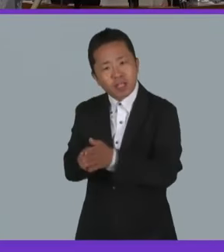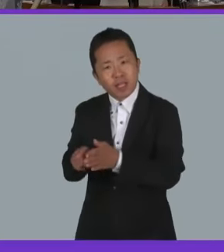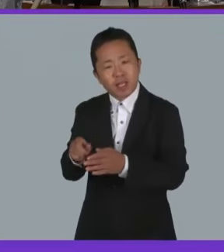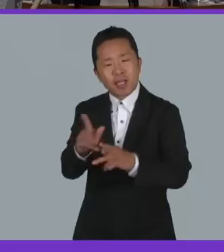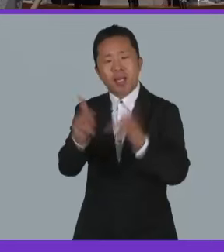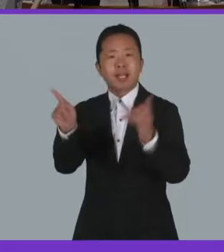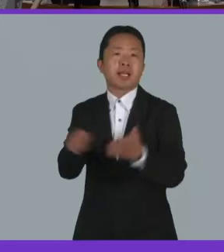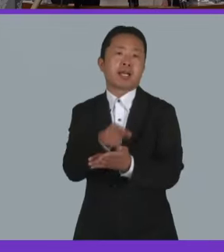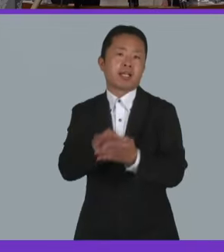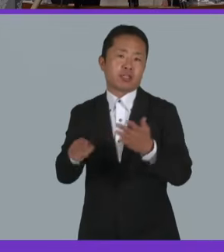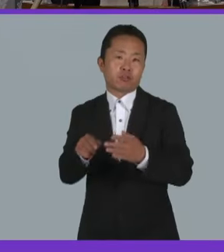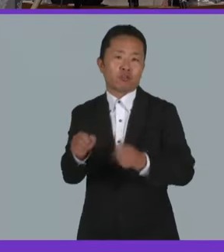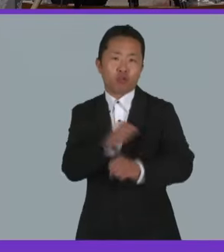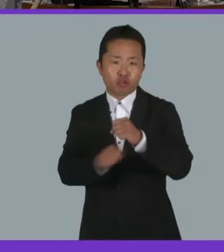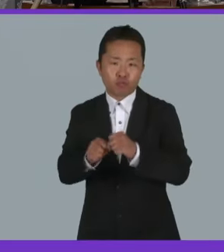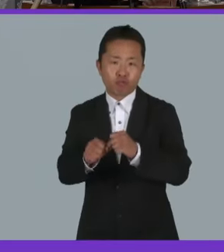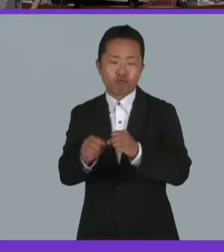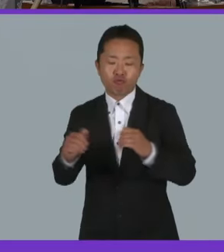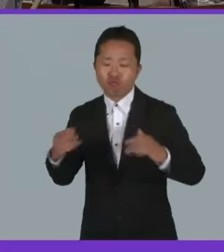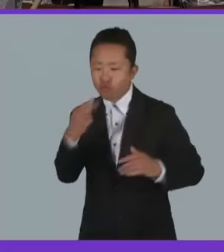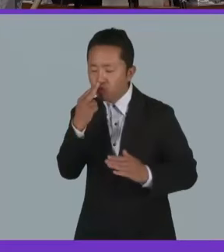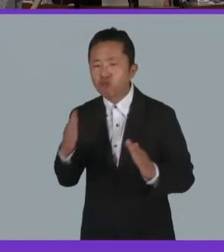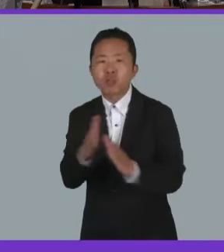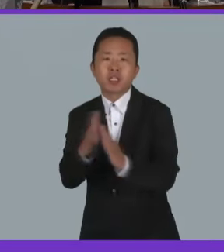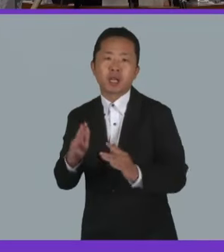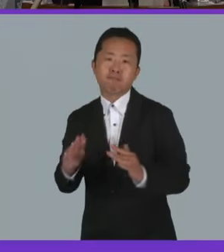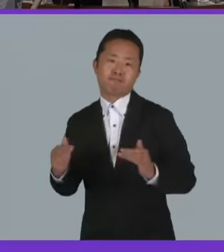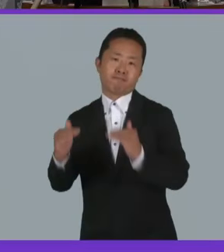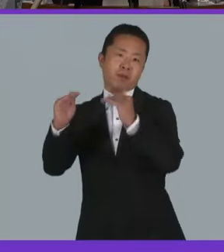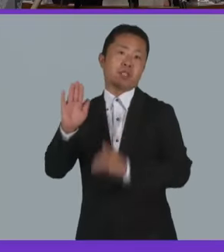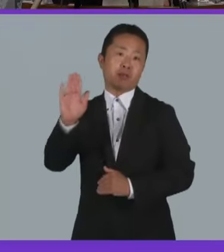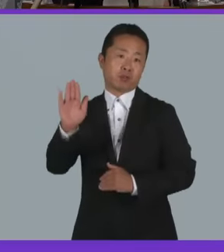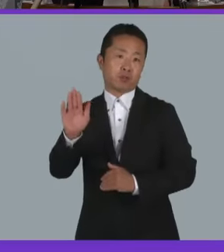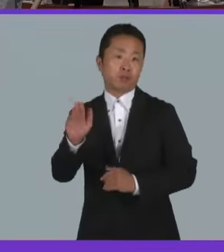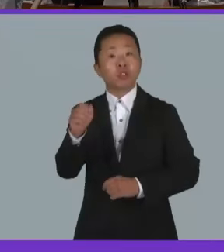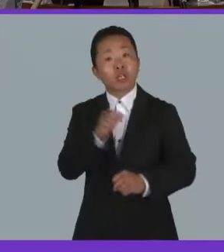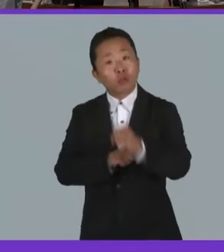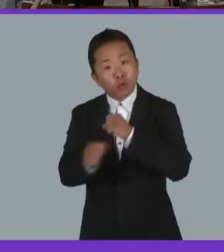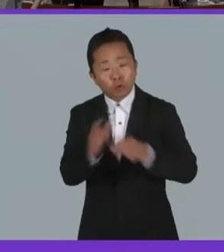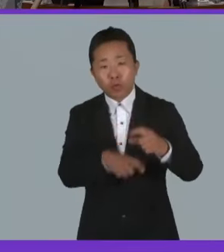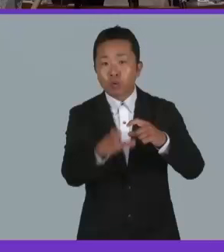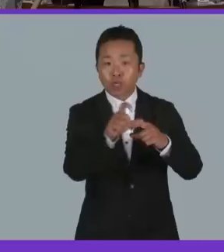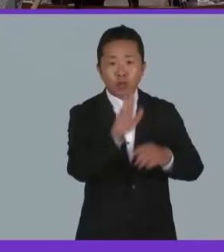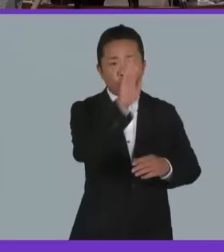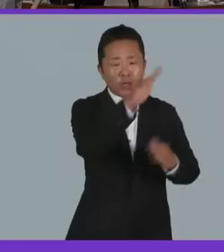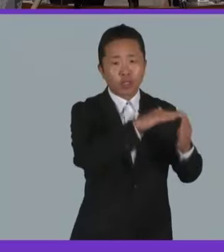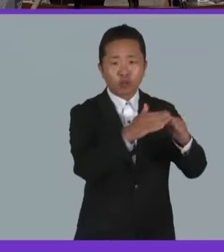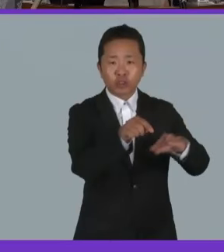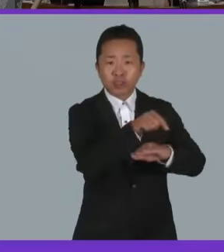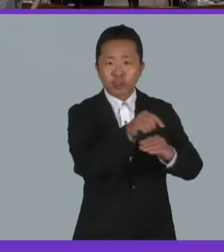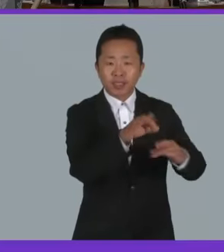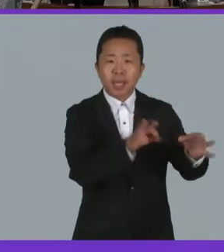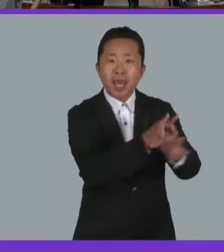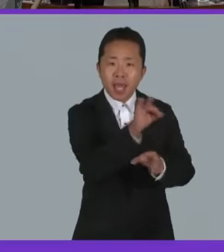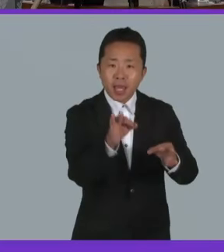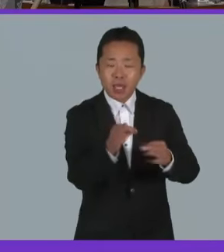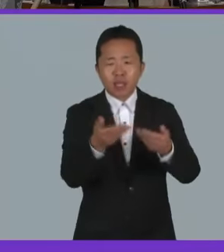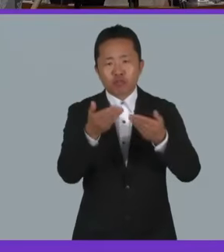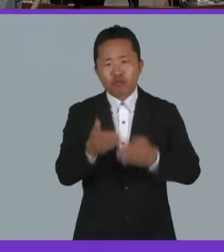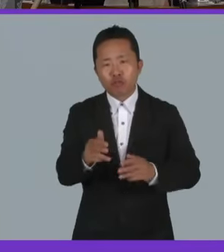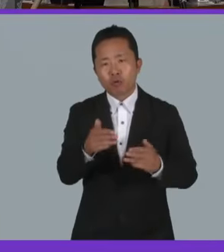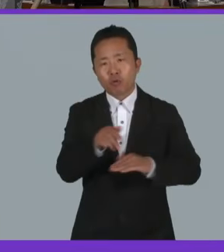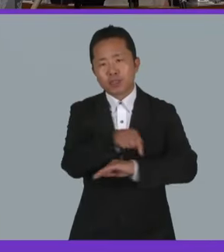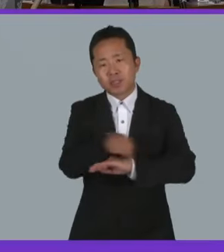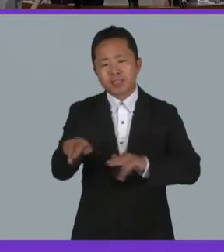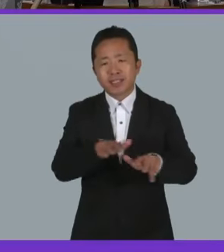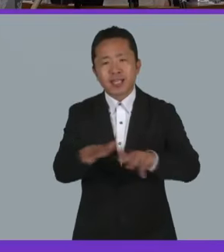がりつつございます。こうした取り組みに加えてこれからの都市経営や重要政策の推進等についてご助